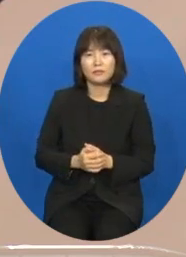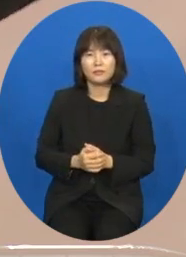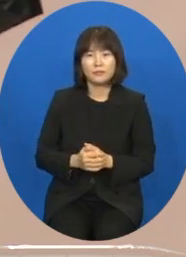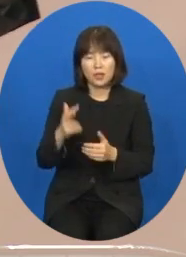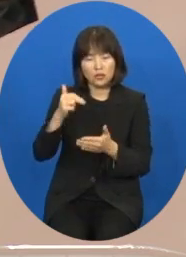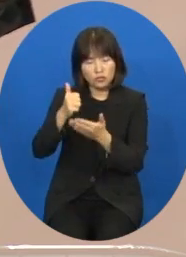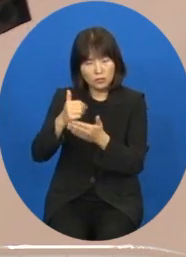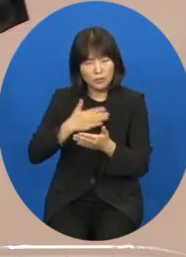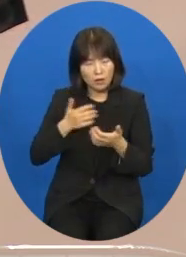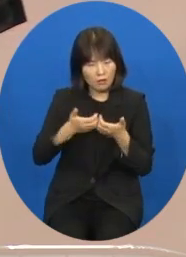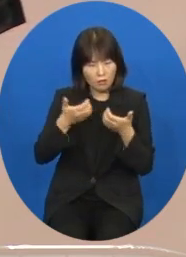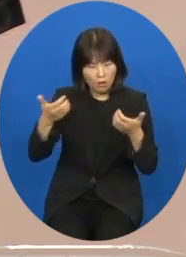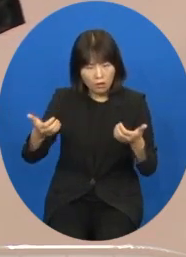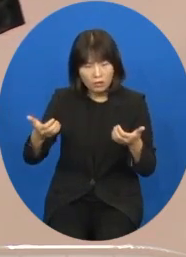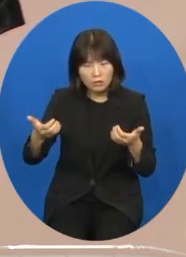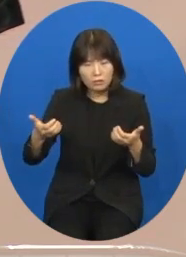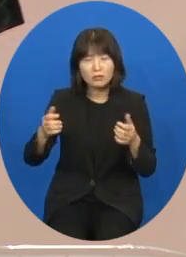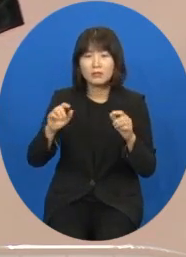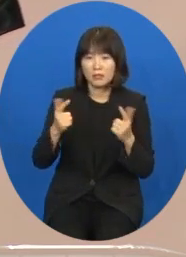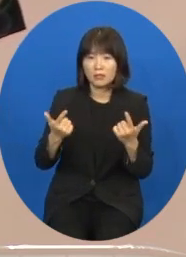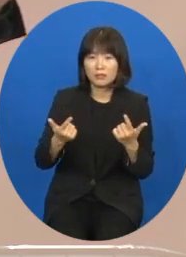주님 나 떠나지 않으셨다면.